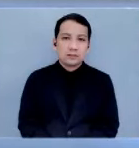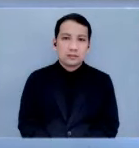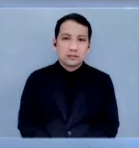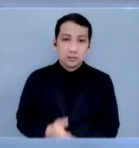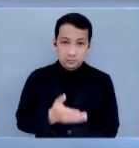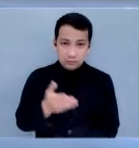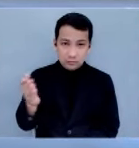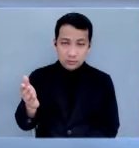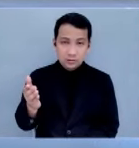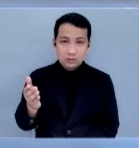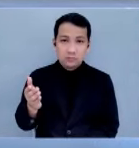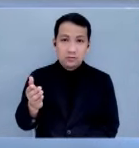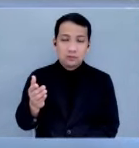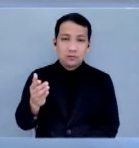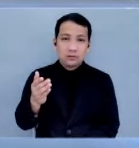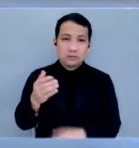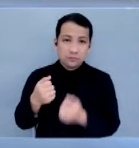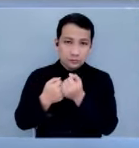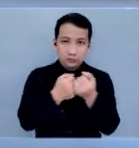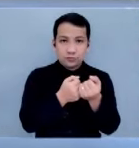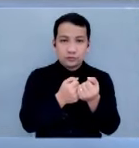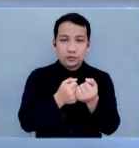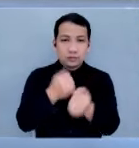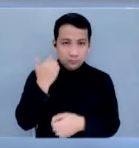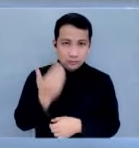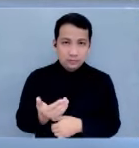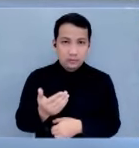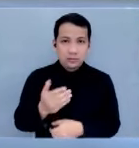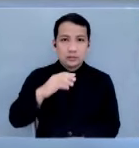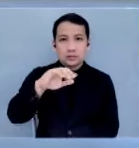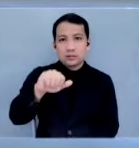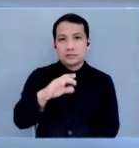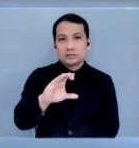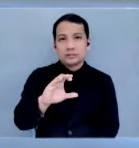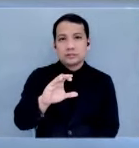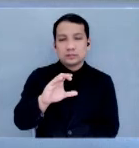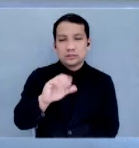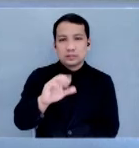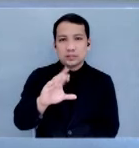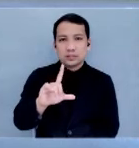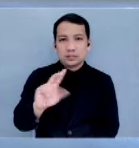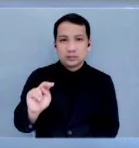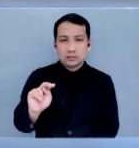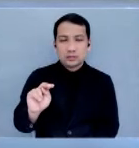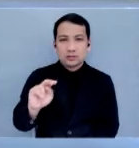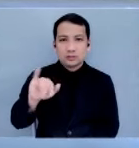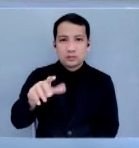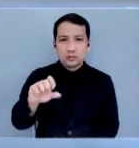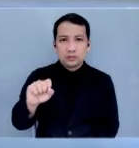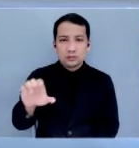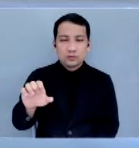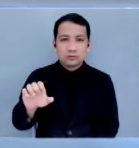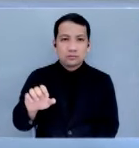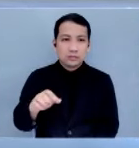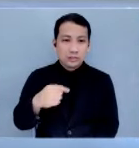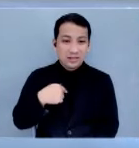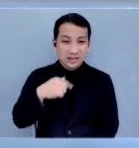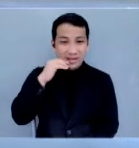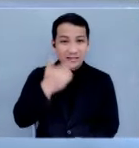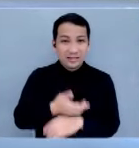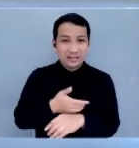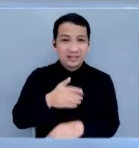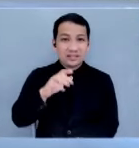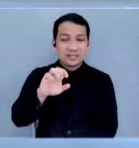bumuhos ang pakikiramay sa pagpanaw ni Jacqueline Jose. Si Andy Eigenman, idinaan sa tula ang kaniyang huling mensahe sa